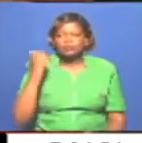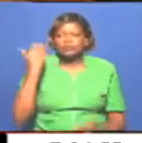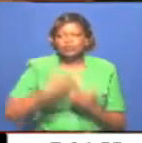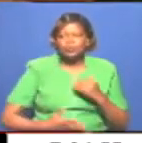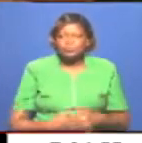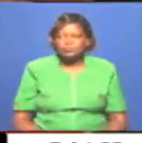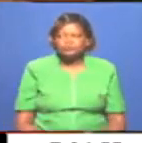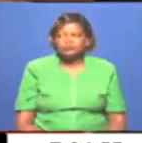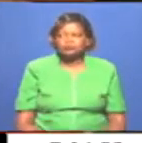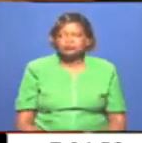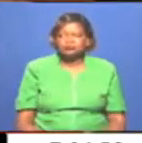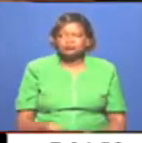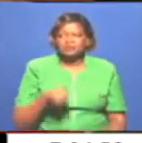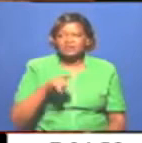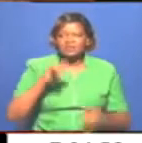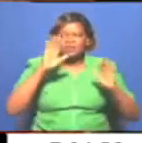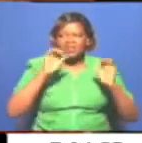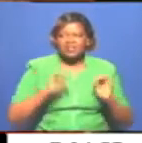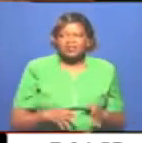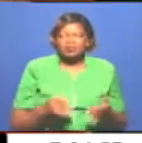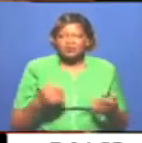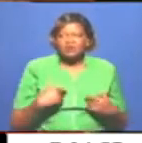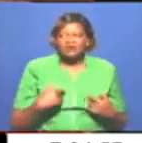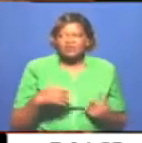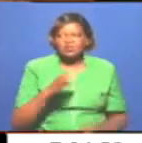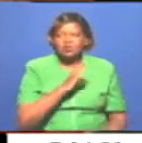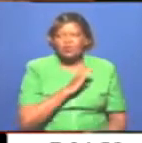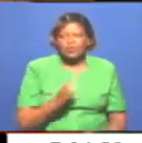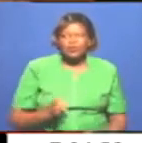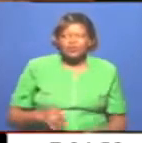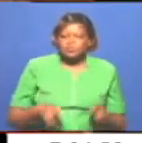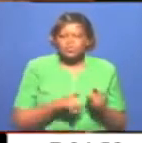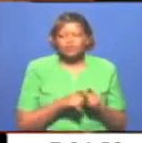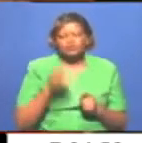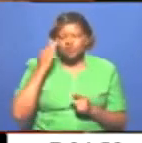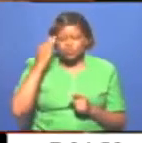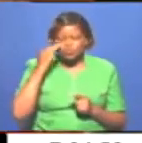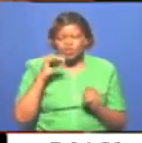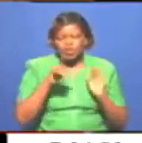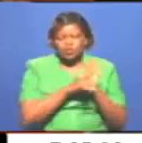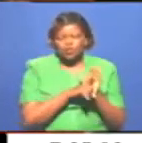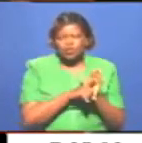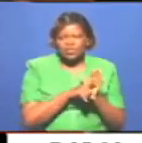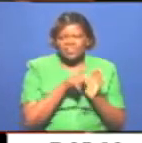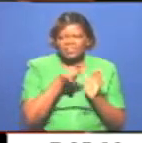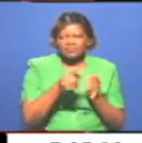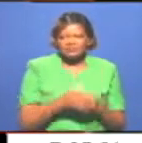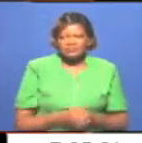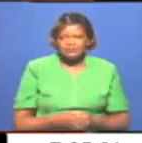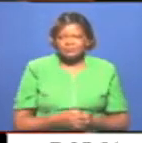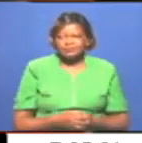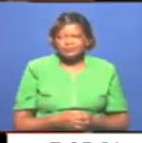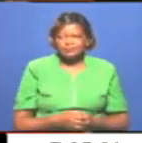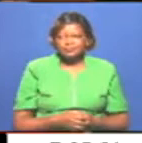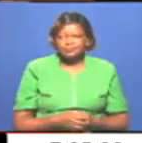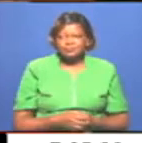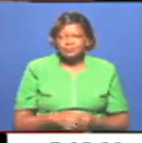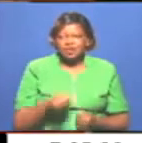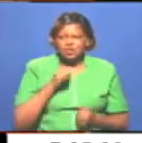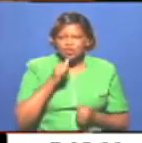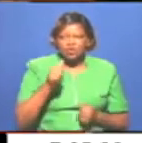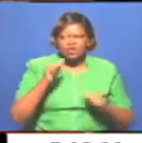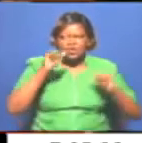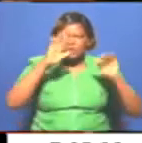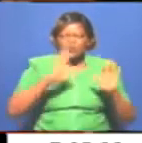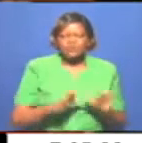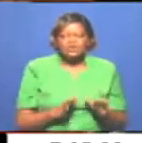it meaningless to have the commission as we know of it in law. It makes it unnecessary.